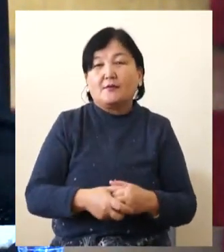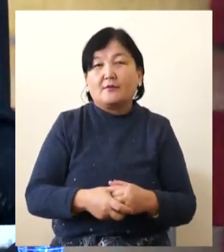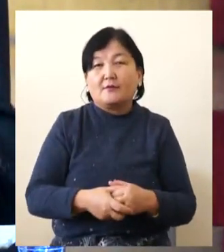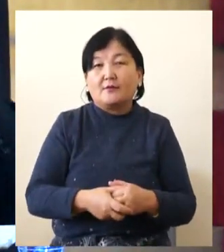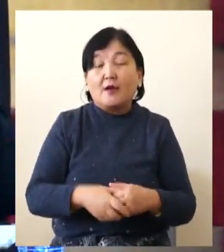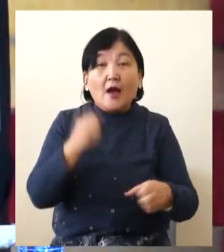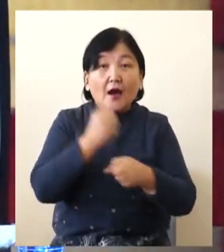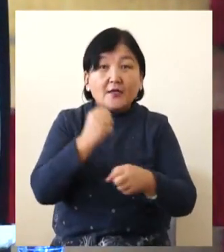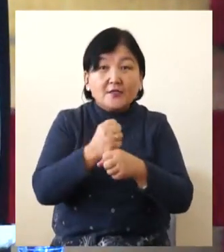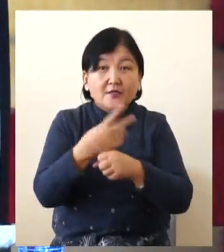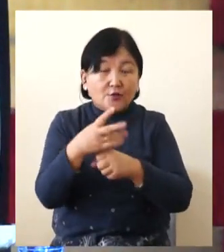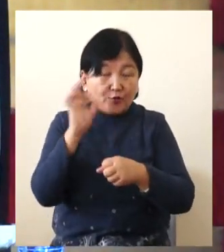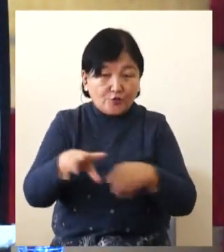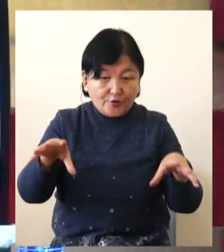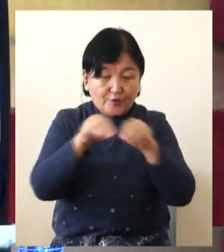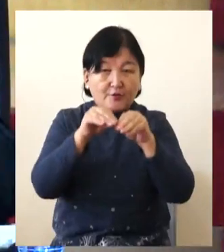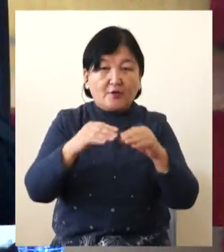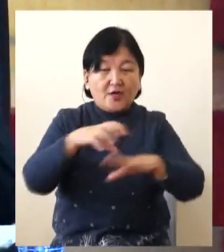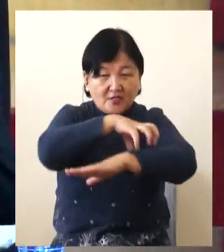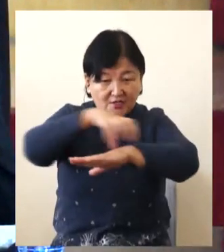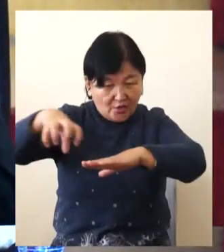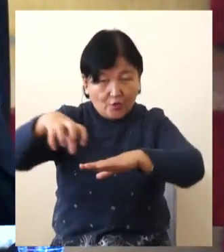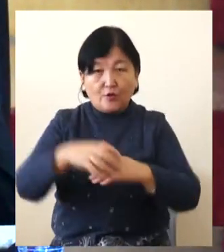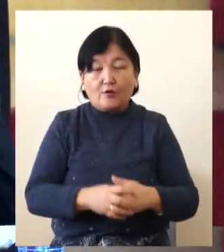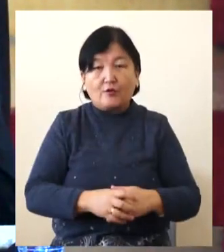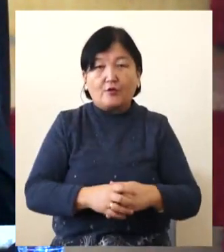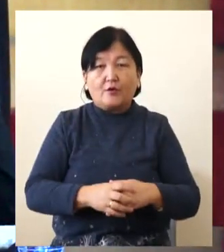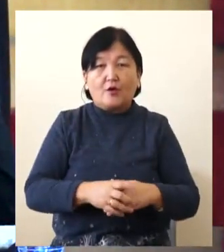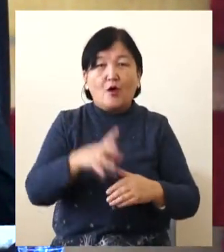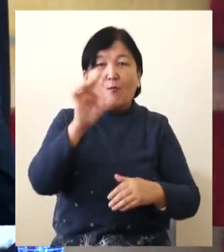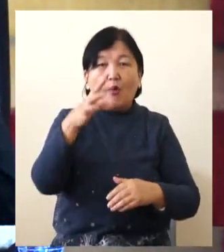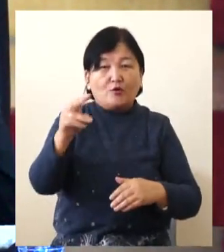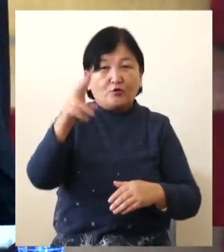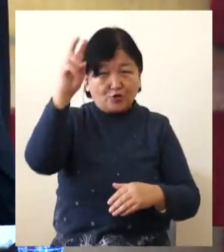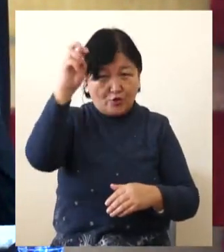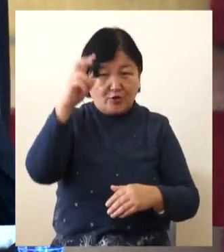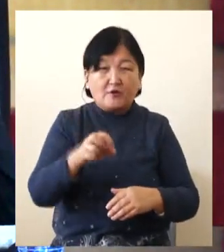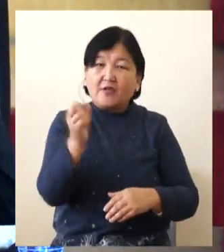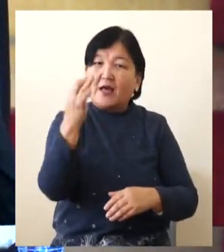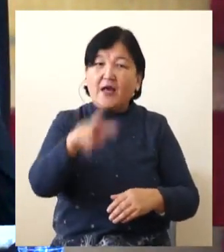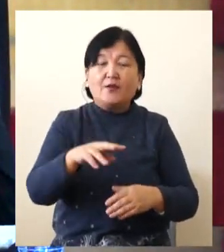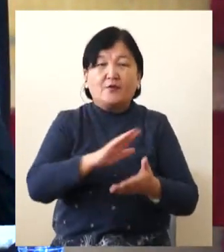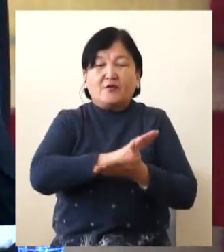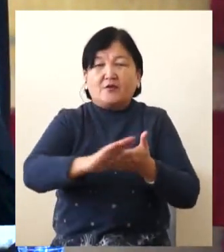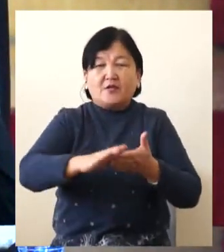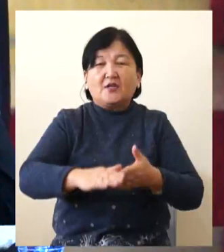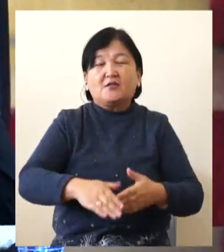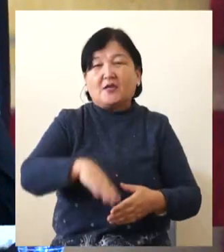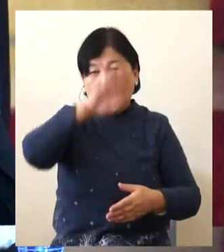Тэгээд энэ ажлынхаа нөхцөлийг ядаж нэг гэр хоролд энэ модон жоронтой айлуудаа нэг аштайхан халуустай болгочих